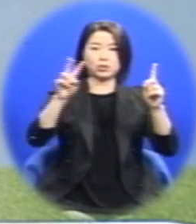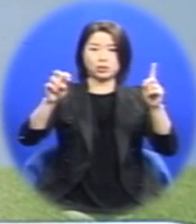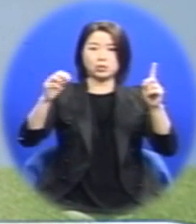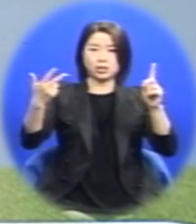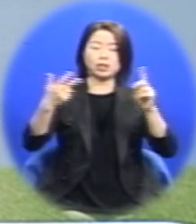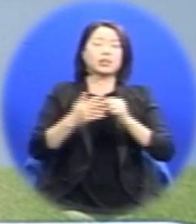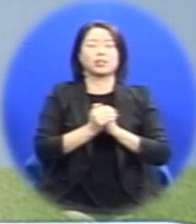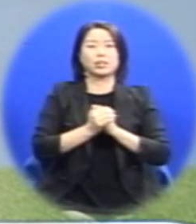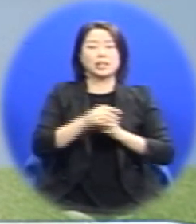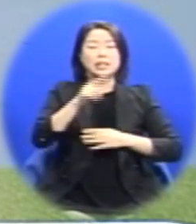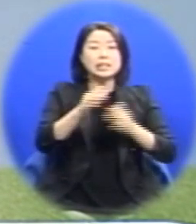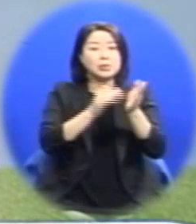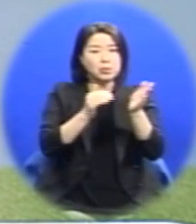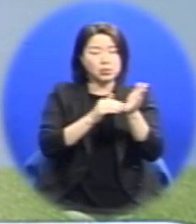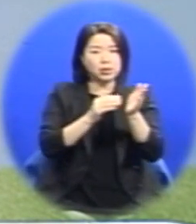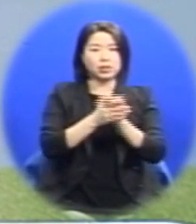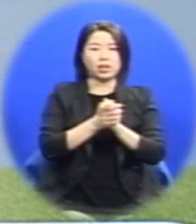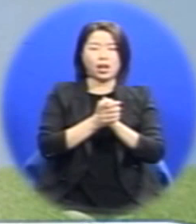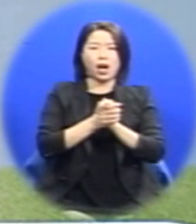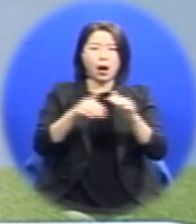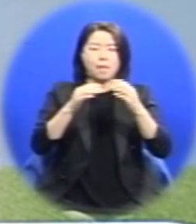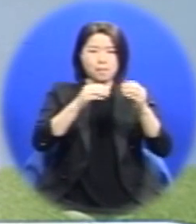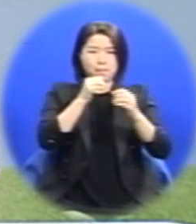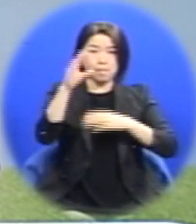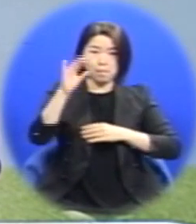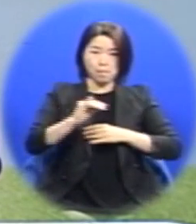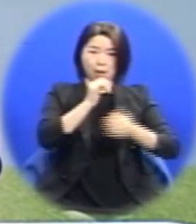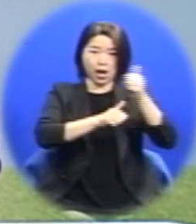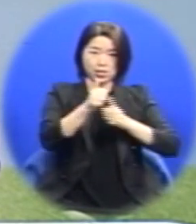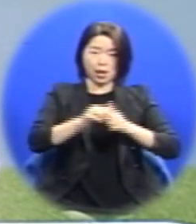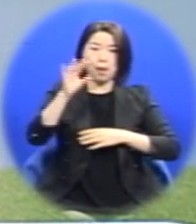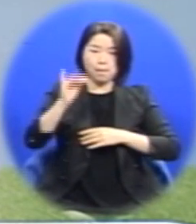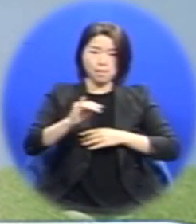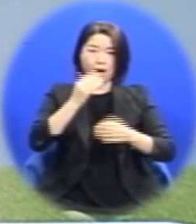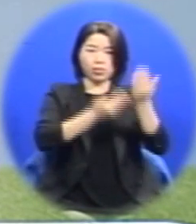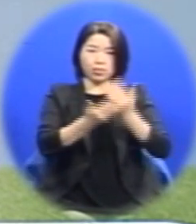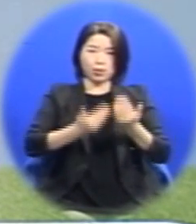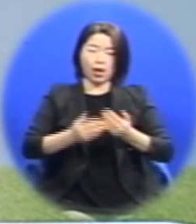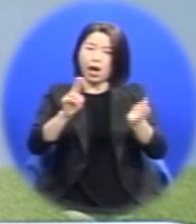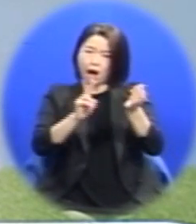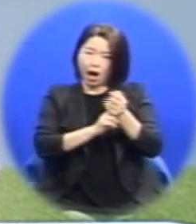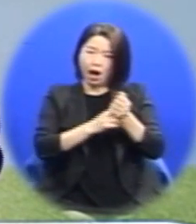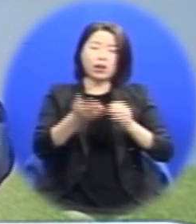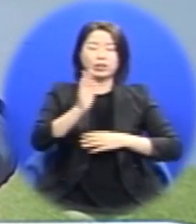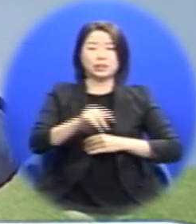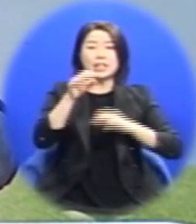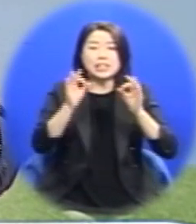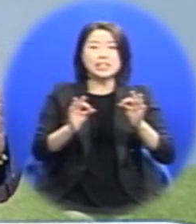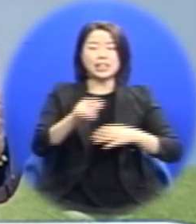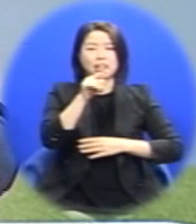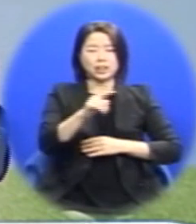27절입니다. 이 비밀은 만세와 만대로부터 감추어졌던 것인데 이제는